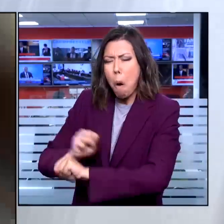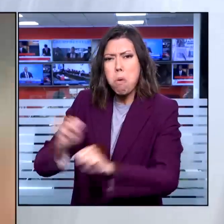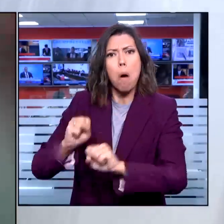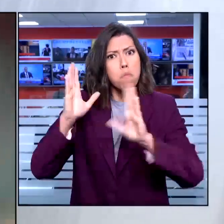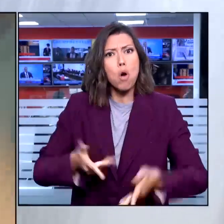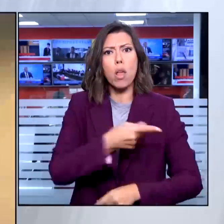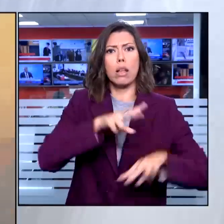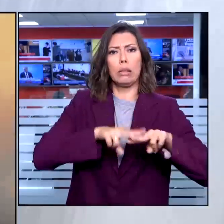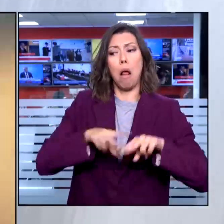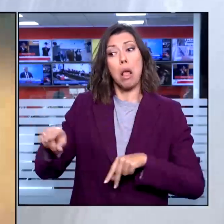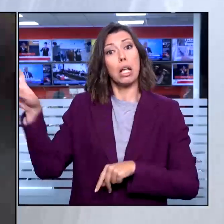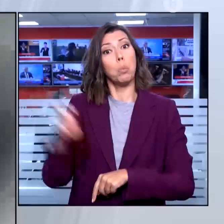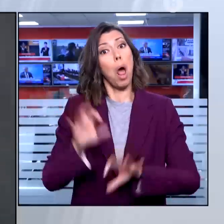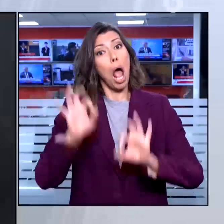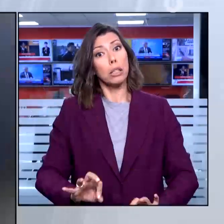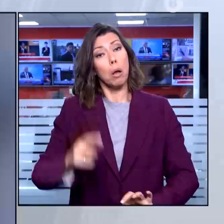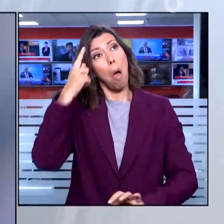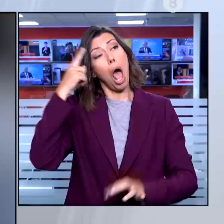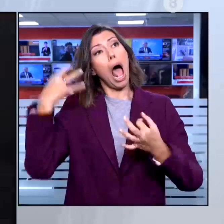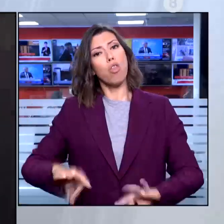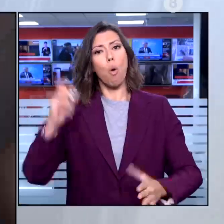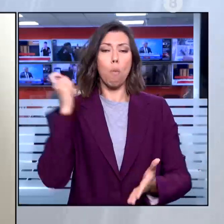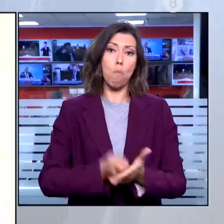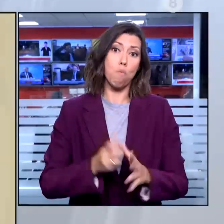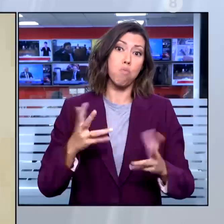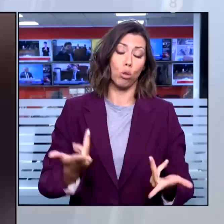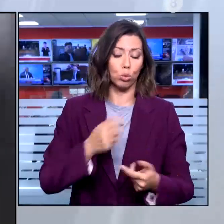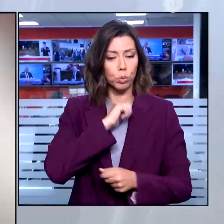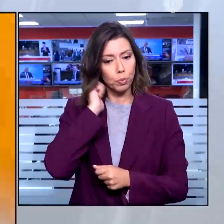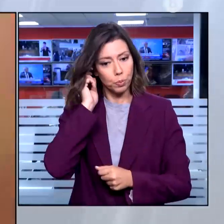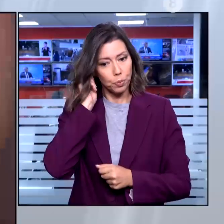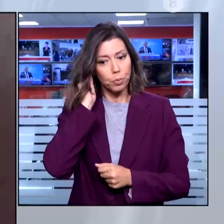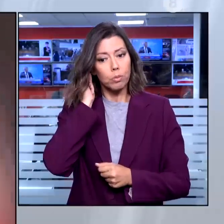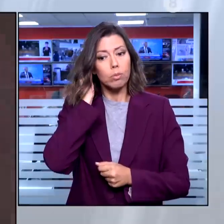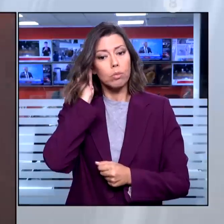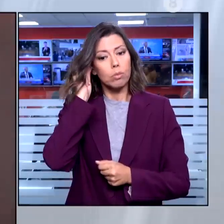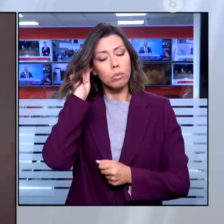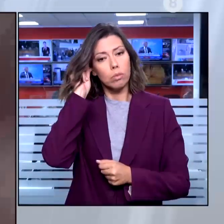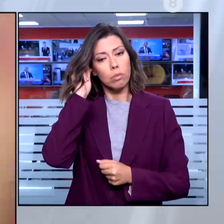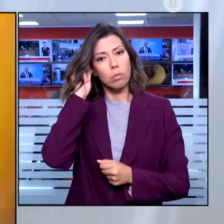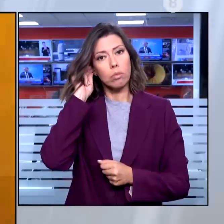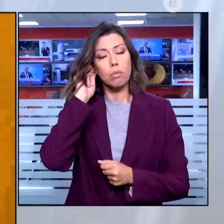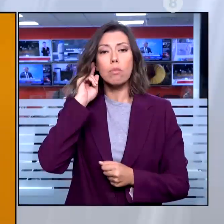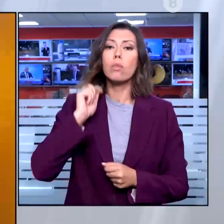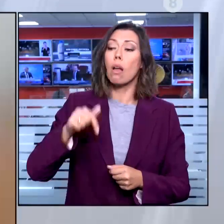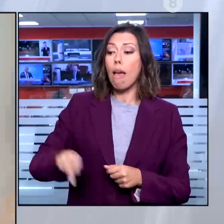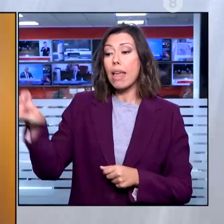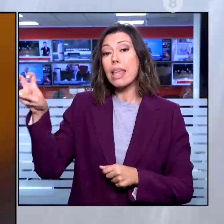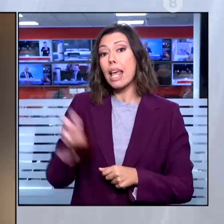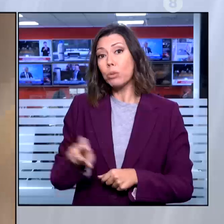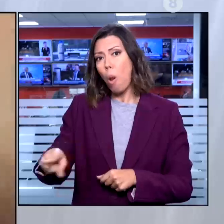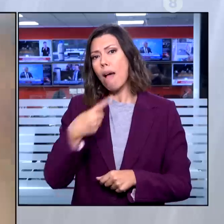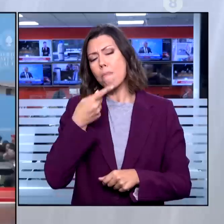Όπως αναφέρει το CNN, επικαλούμενο δική του πηγή, πίσω από τις επιθέσεις κρύβονται Ισραηλινές μυστικές υπηρεσίες. Η Hezbollah